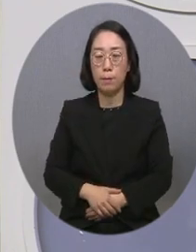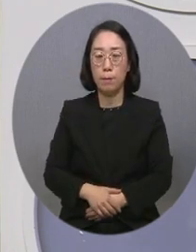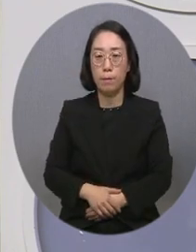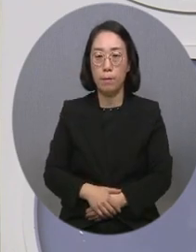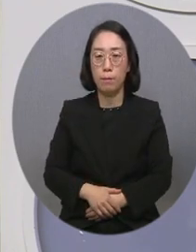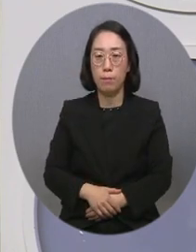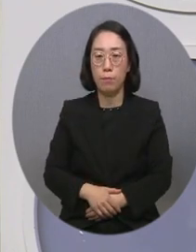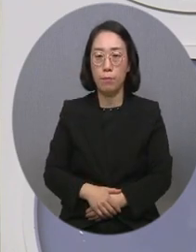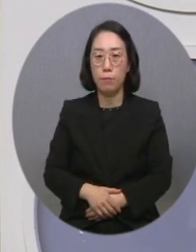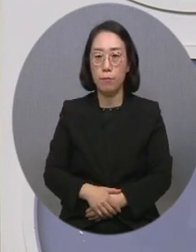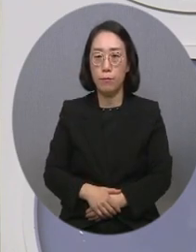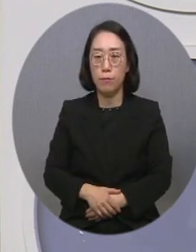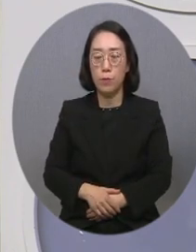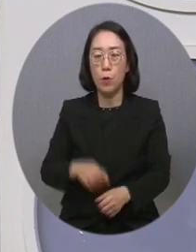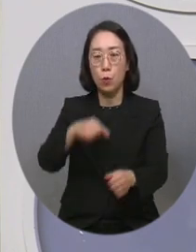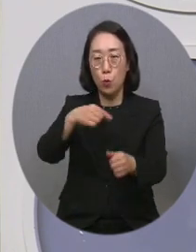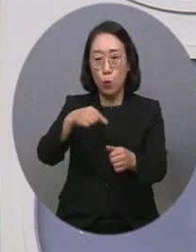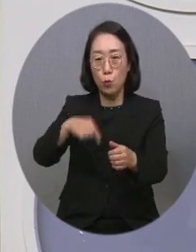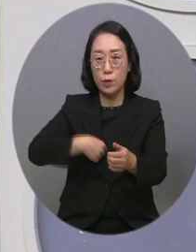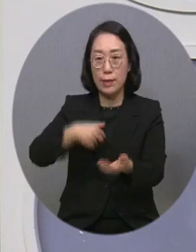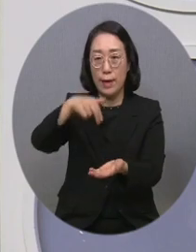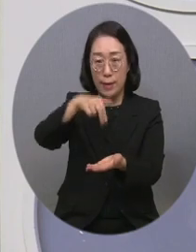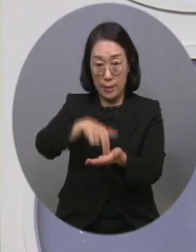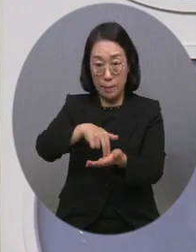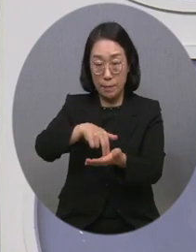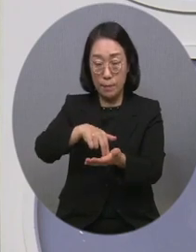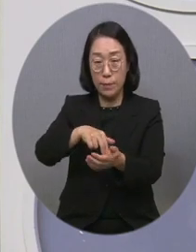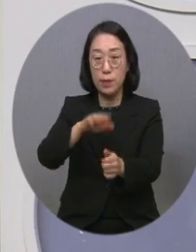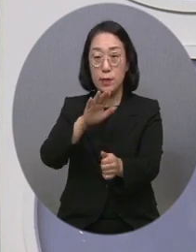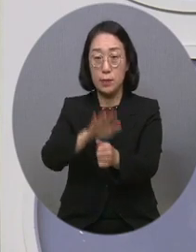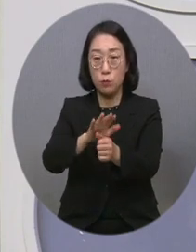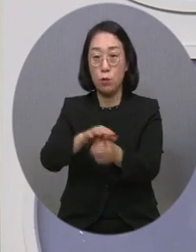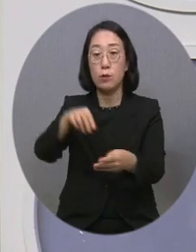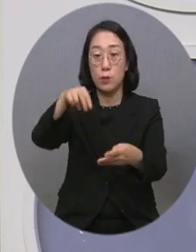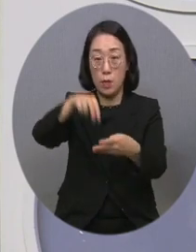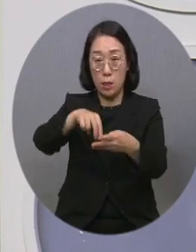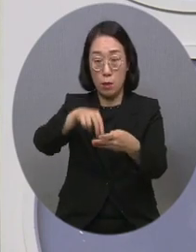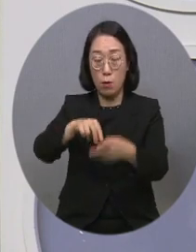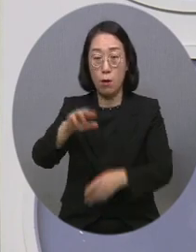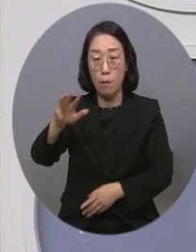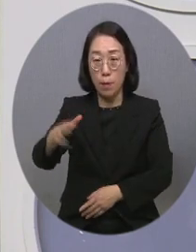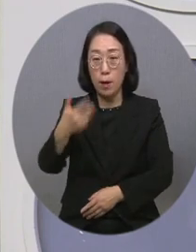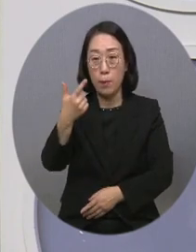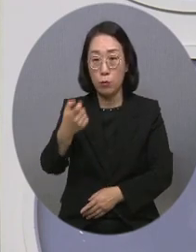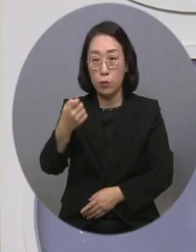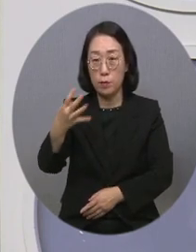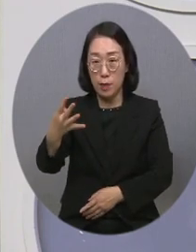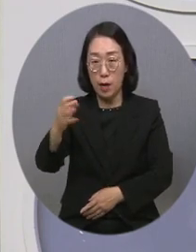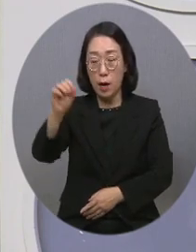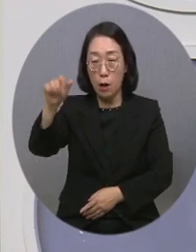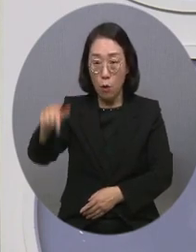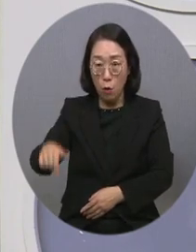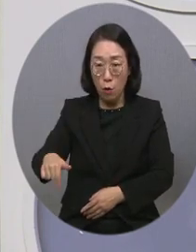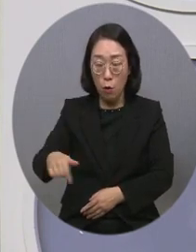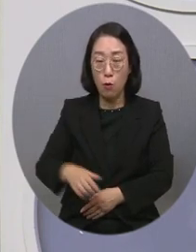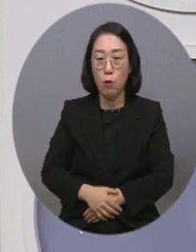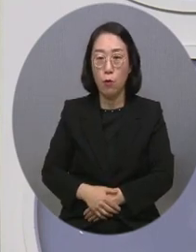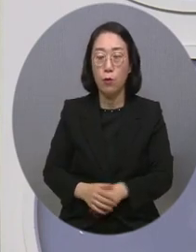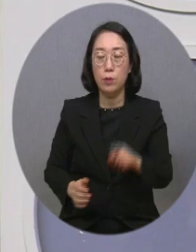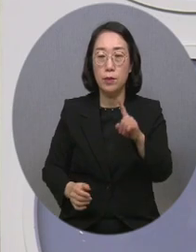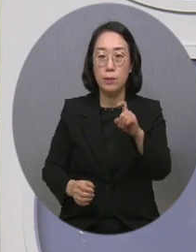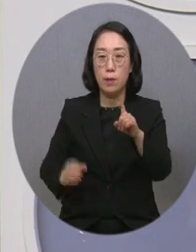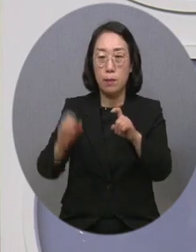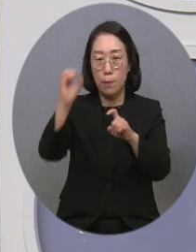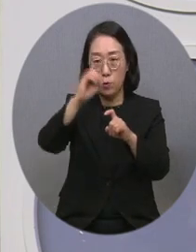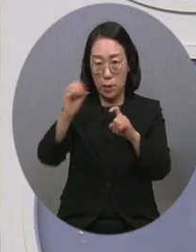지원했던 부분이 이제 교육 자립 지원 사업에 한 864억 원 정도, 한 11% 정도 이제